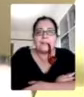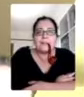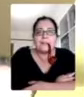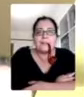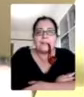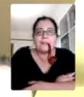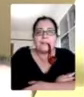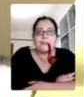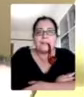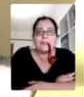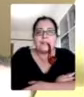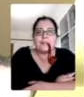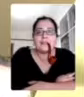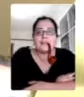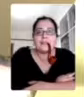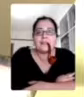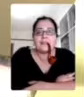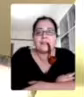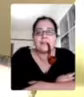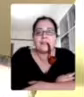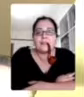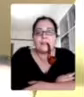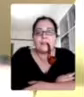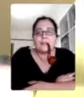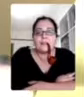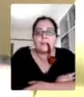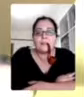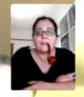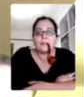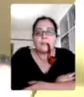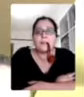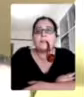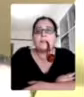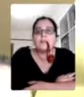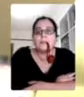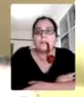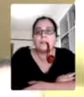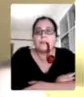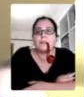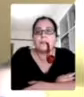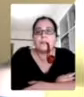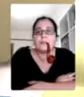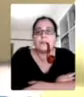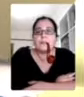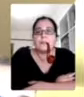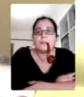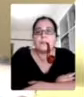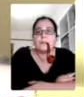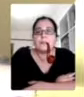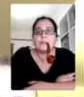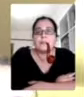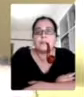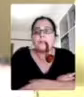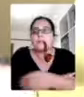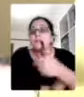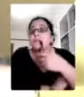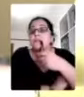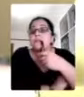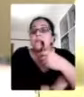var diye bir hafta erteledik. Yani bir ay bir hafta gibi bir süre oldu. Artık önümüzdeki ay durum ne gösterir ona göre bakarız.